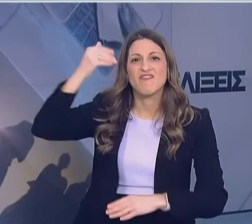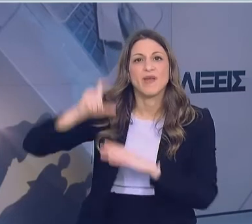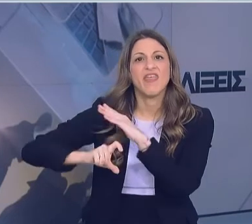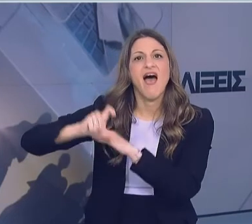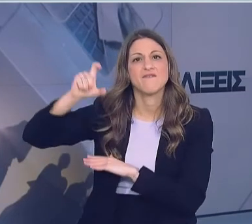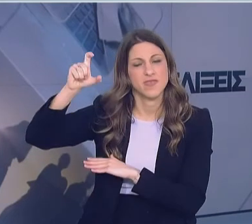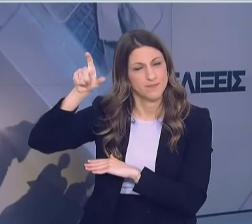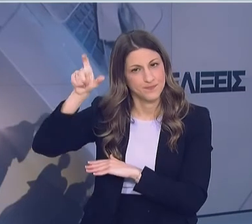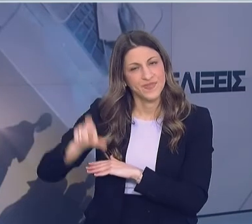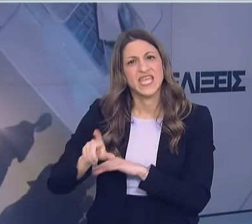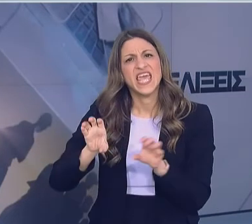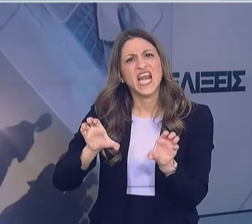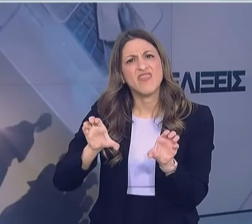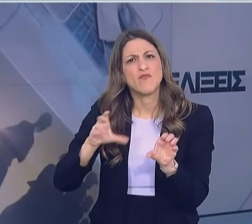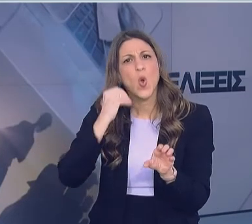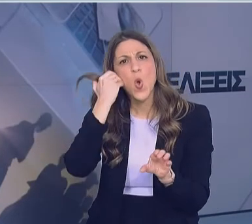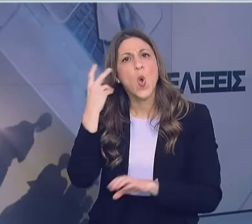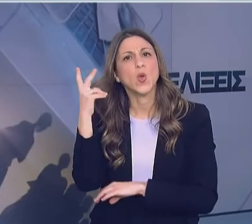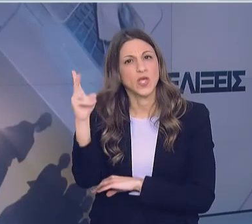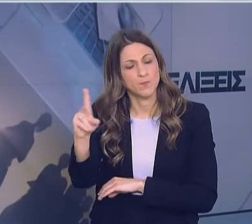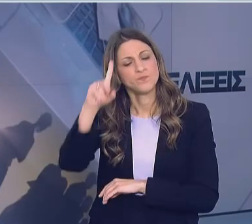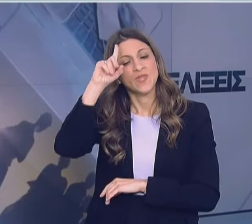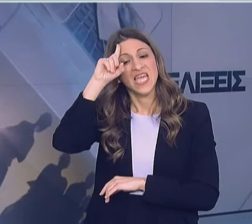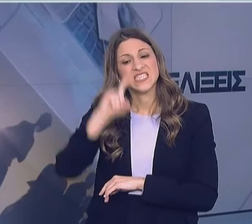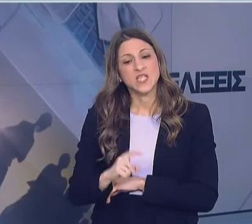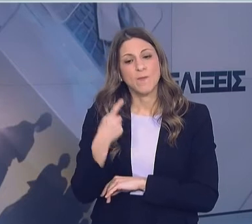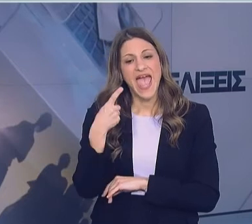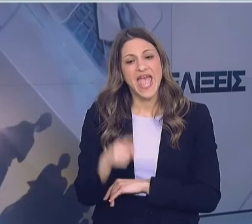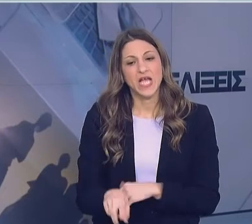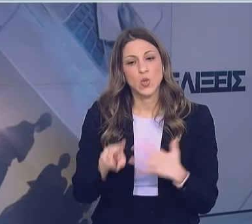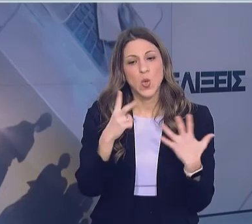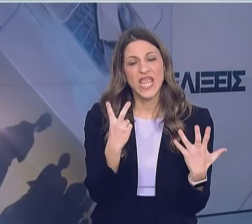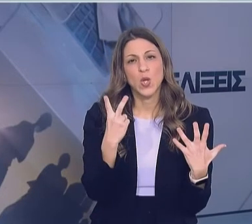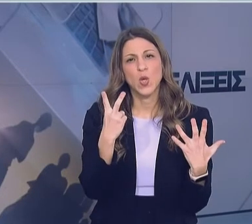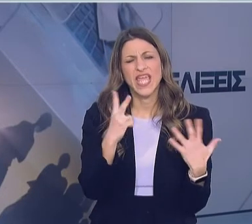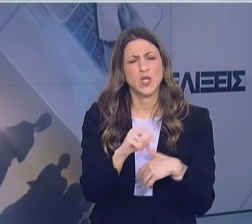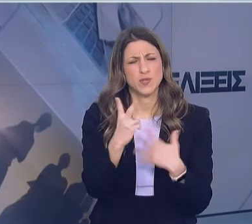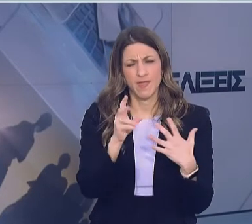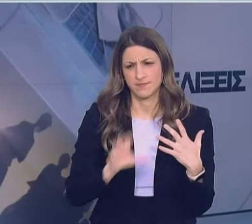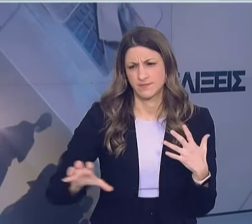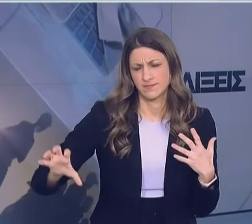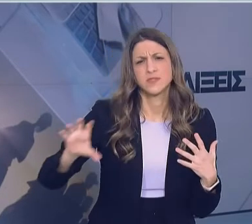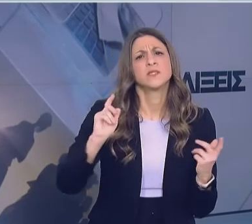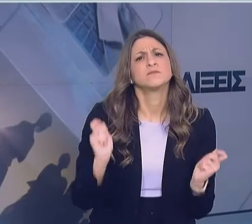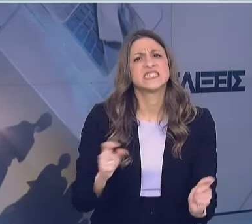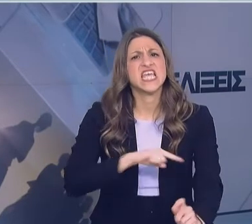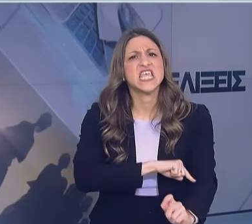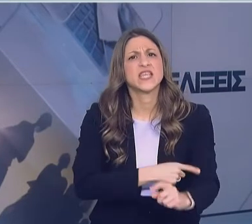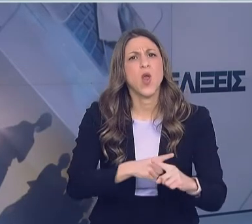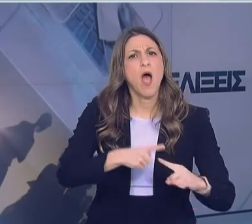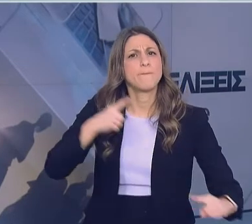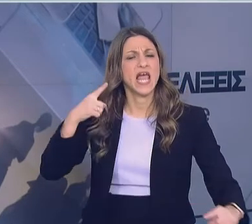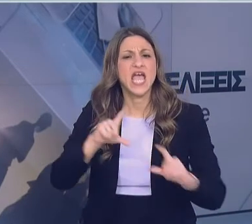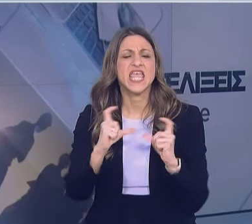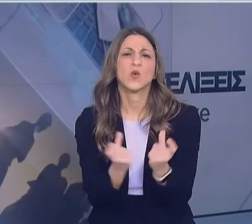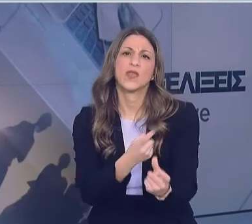Στο Κόκκινο. Όπως είναι γνωστό, 127 τοπικές μονάδες υγείας λειτουργούν ως ιατρία γειτονιάς, με οικογενειακό